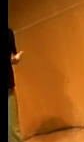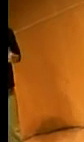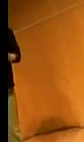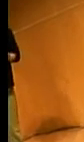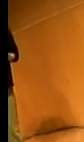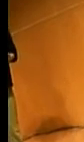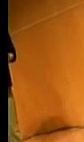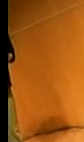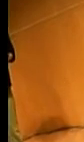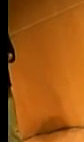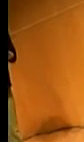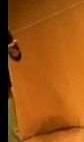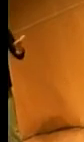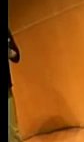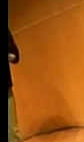des enfants